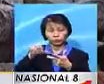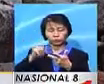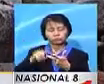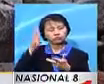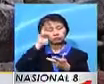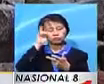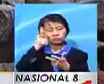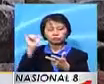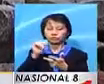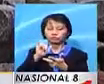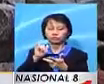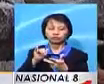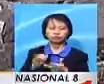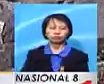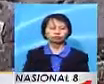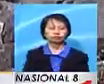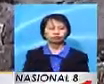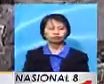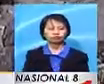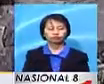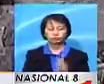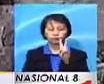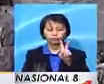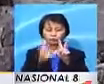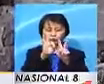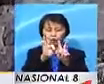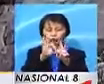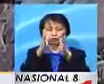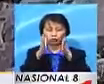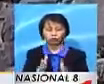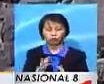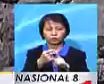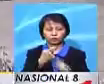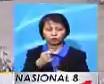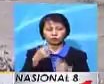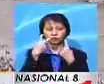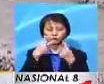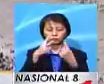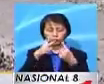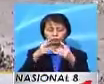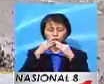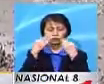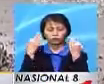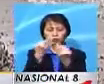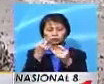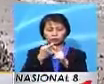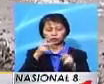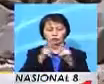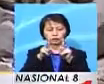kekal seperti sebelum ini. Seramai 29 penduduk daripada 12 keluarga dari